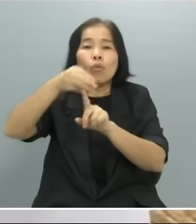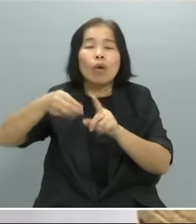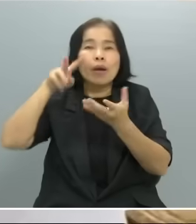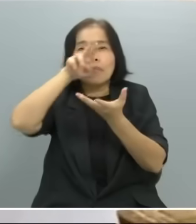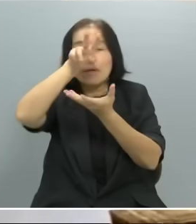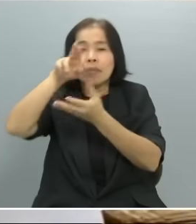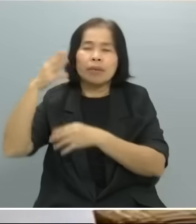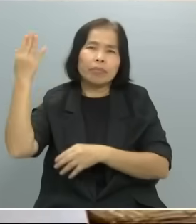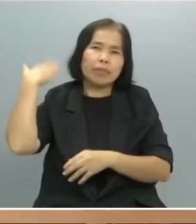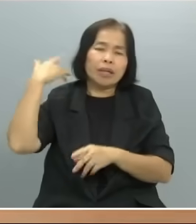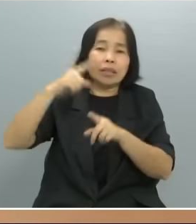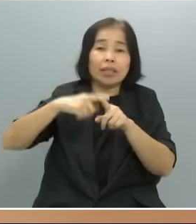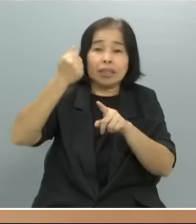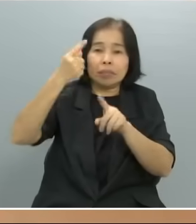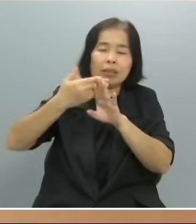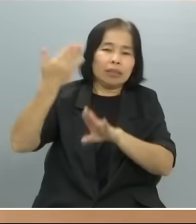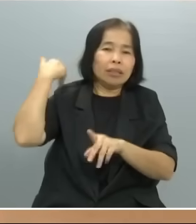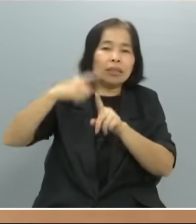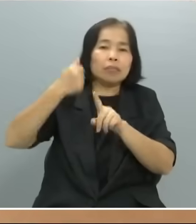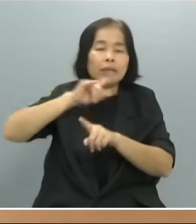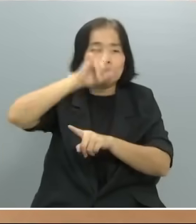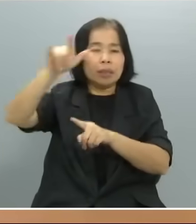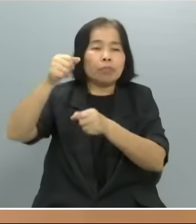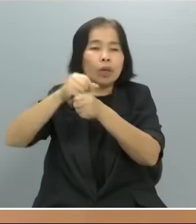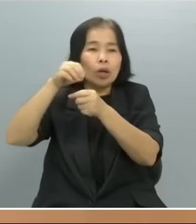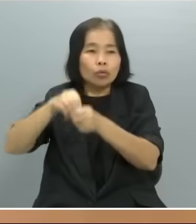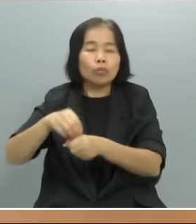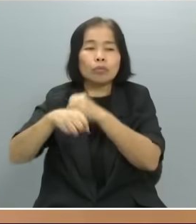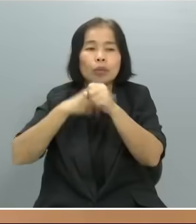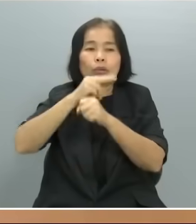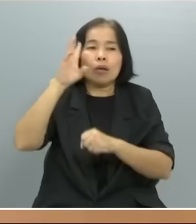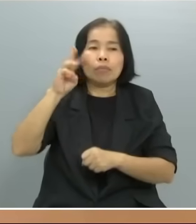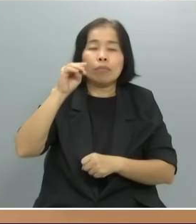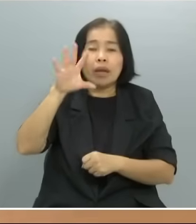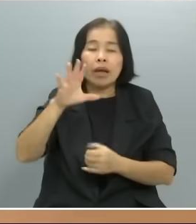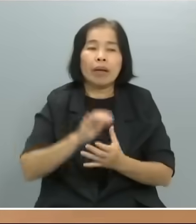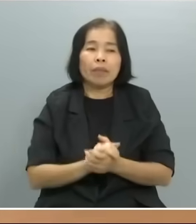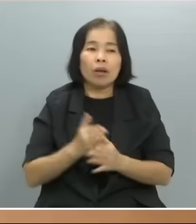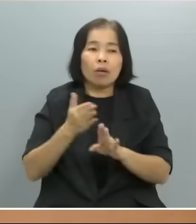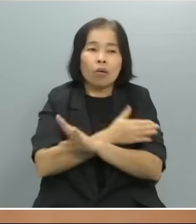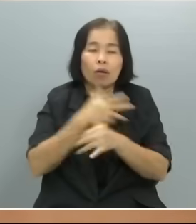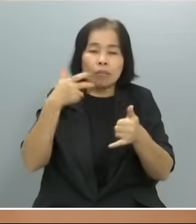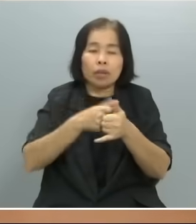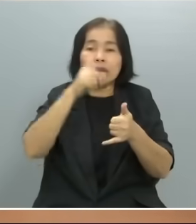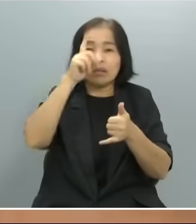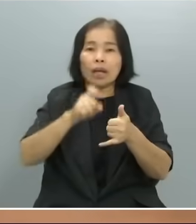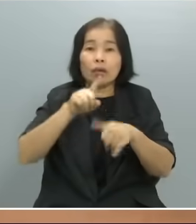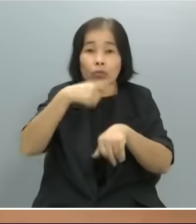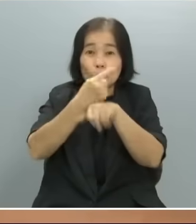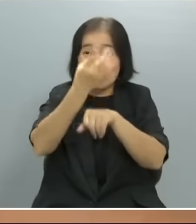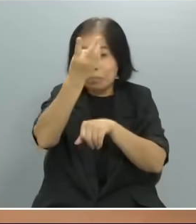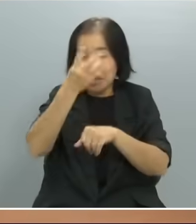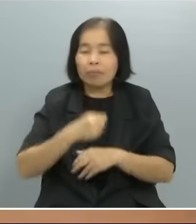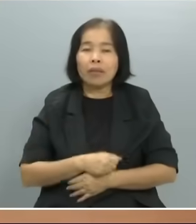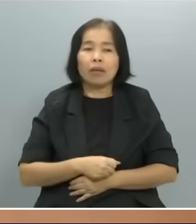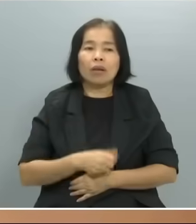เดือนพฤศจิกายนที่ผ่านมาปี2565ก่อนจะถูกยิงเสียชีวิตแค่ 1ชั่วโมงค่ะสามีรู้ว่า